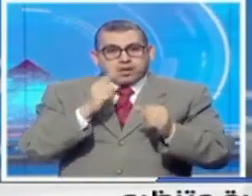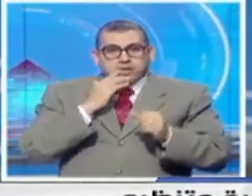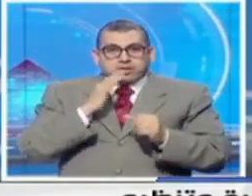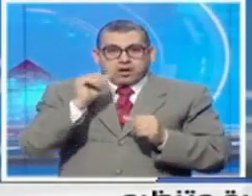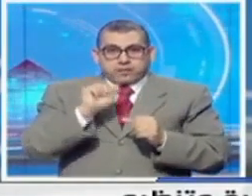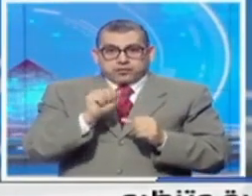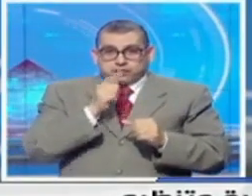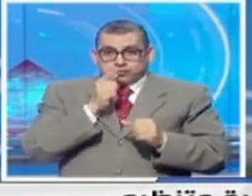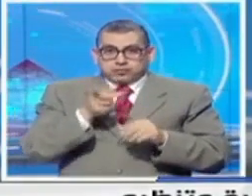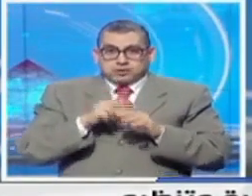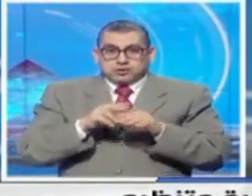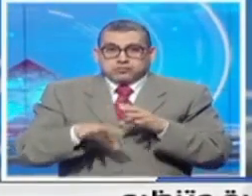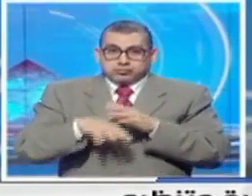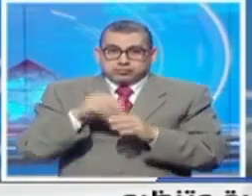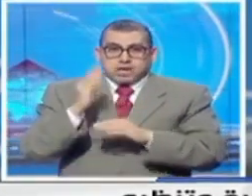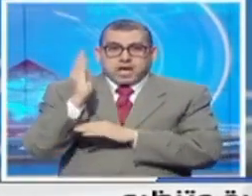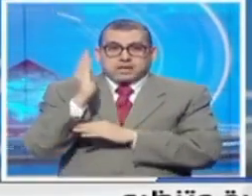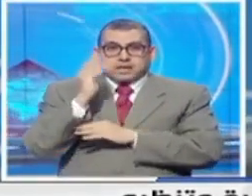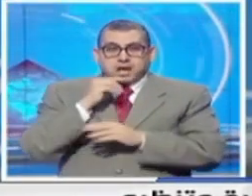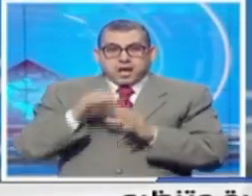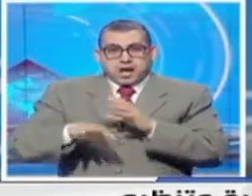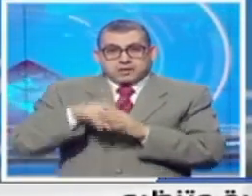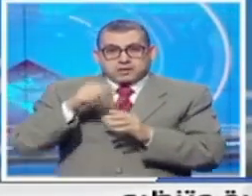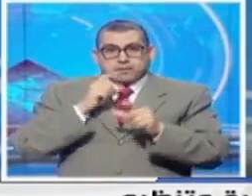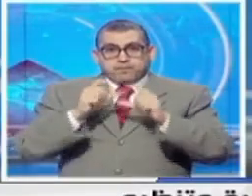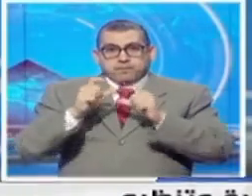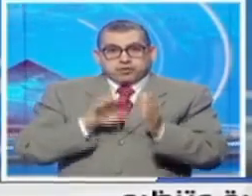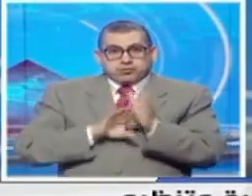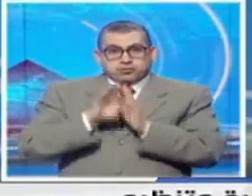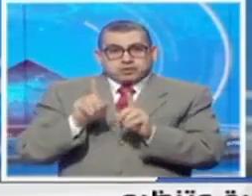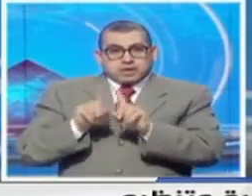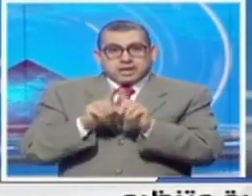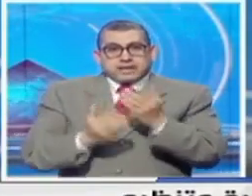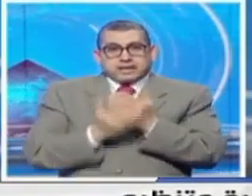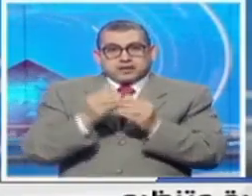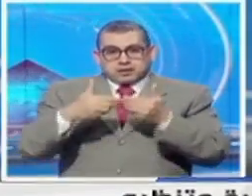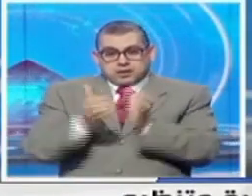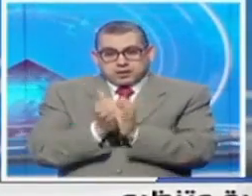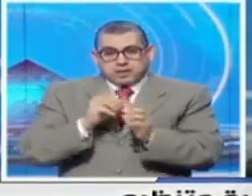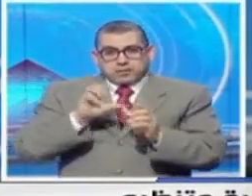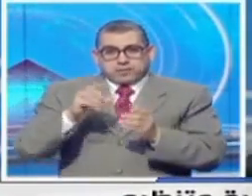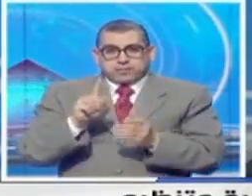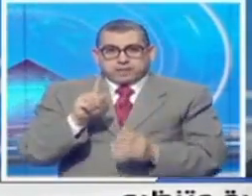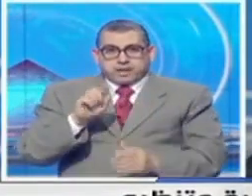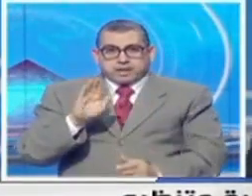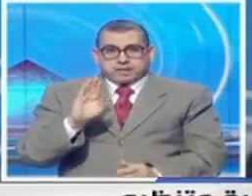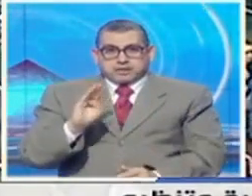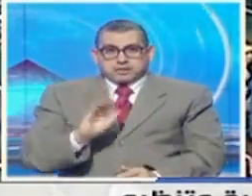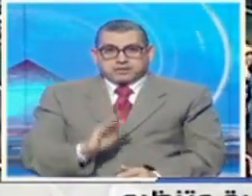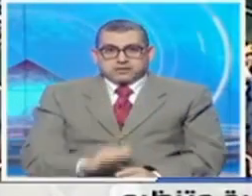الضريبيه واكد تاسيسي بنك التنميه الجديد التابعي لتجمع البريكس